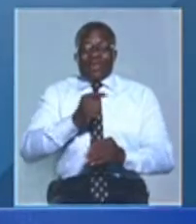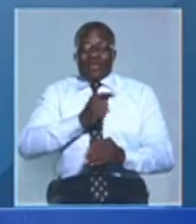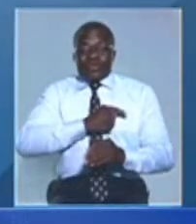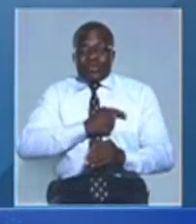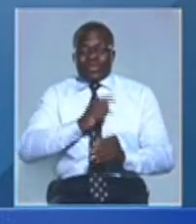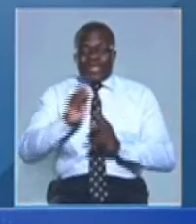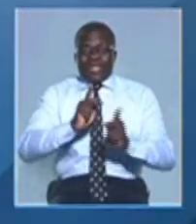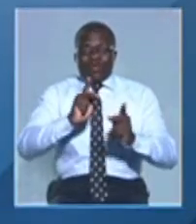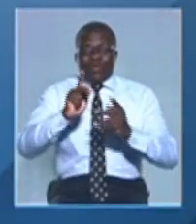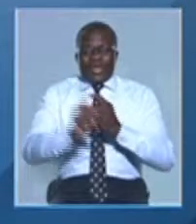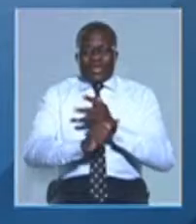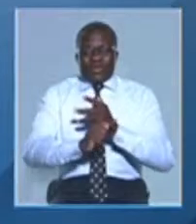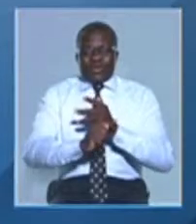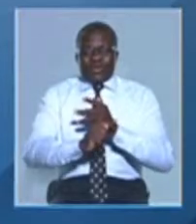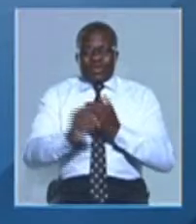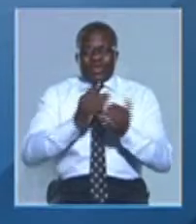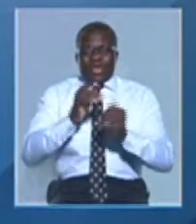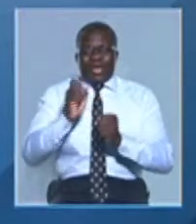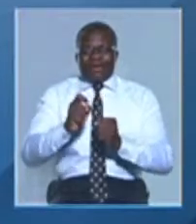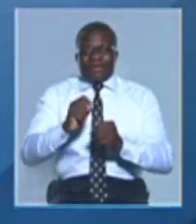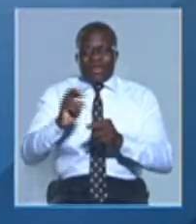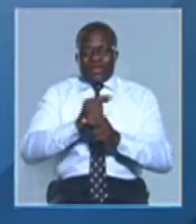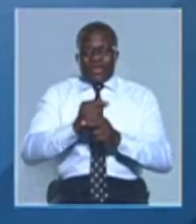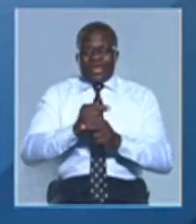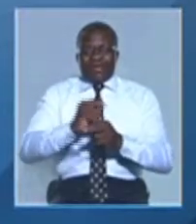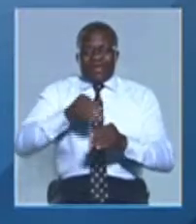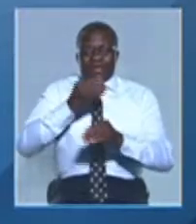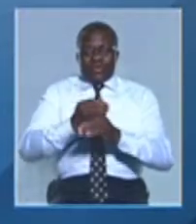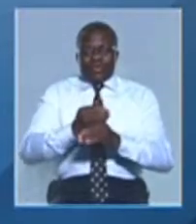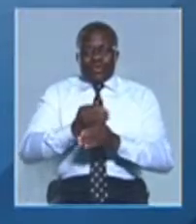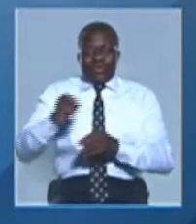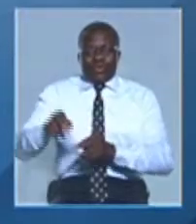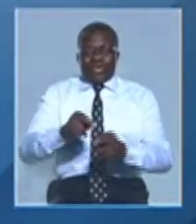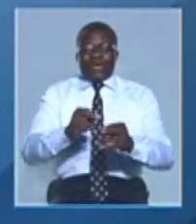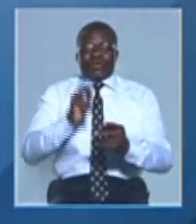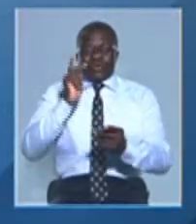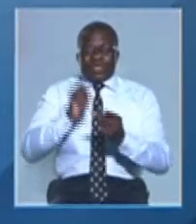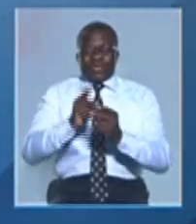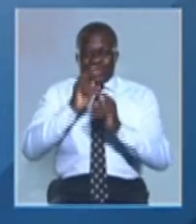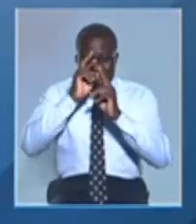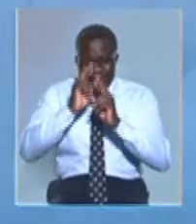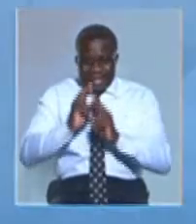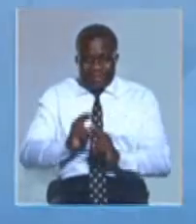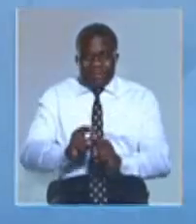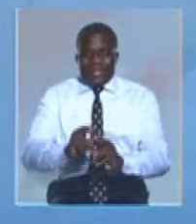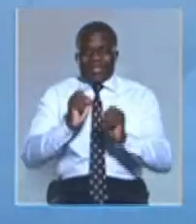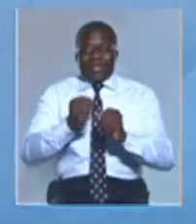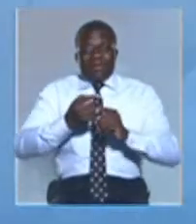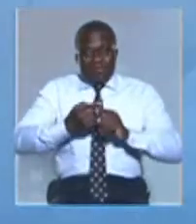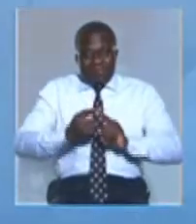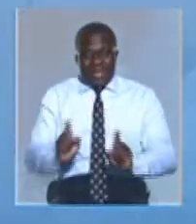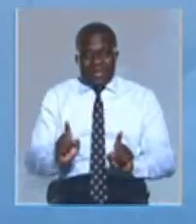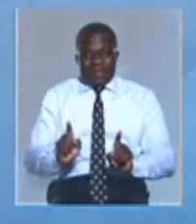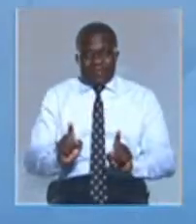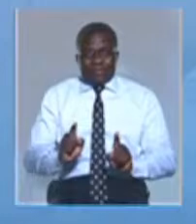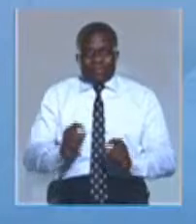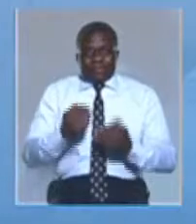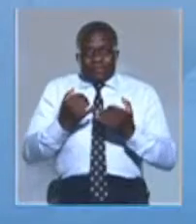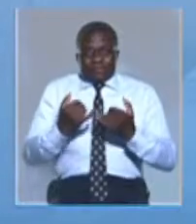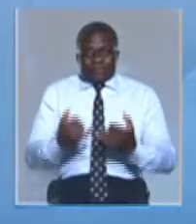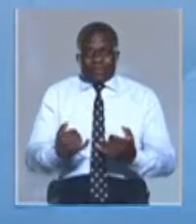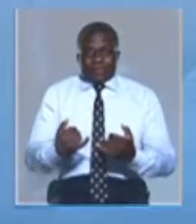des populations afin que les règles du code de la route soient strictement respectées. Mais, d'ores et